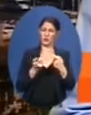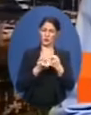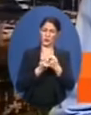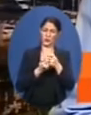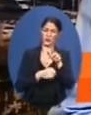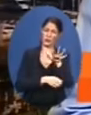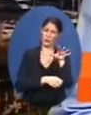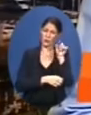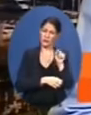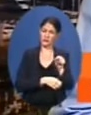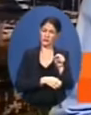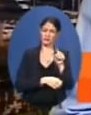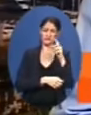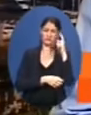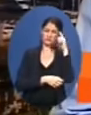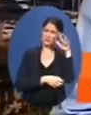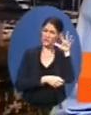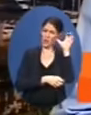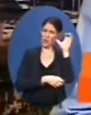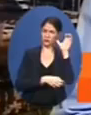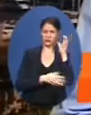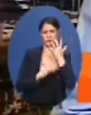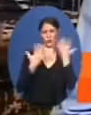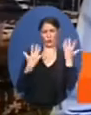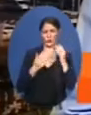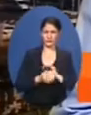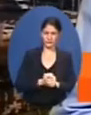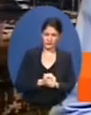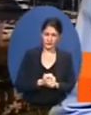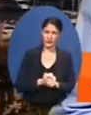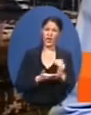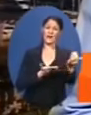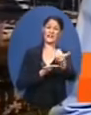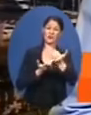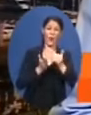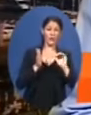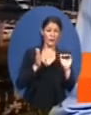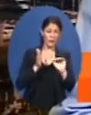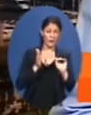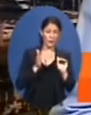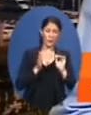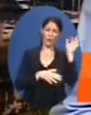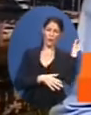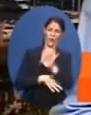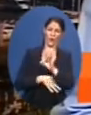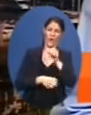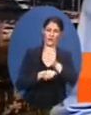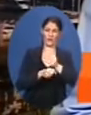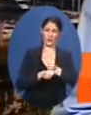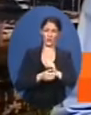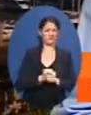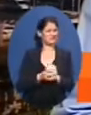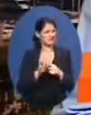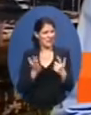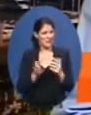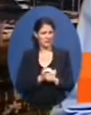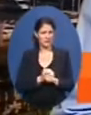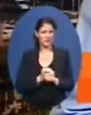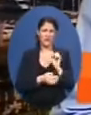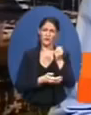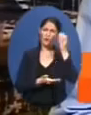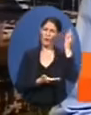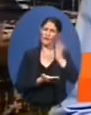הגיעו למסקנות מאוד מאוד ברורות, והוא ששכר מינימום פוגע בתעסוקה מהסיבה מאוד פשוטה, שכאשר קובעים